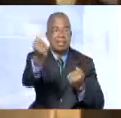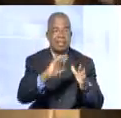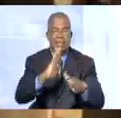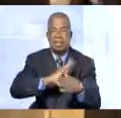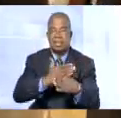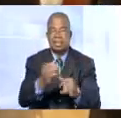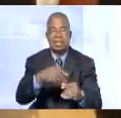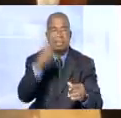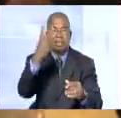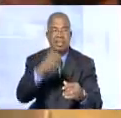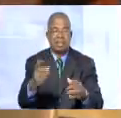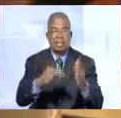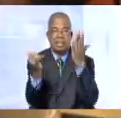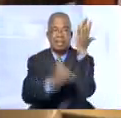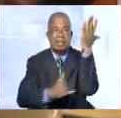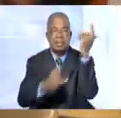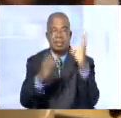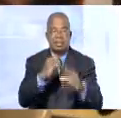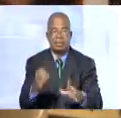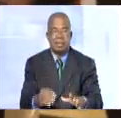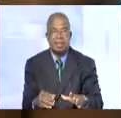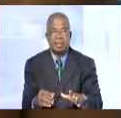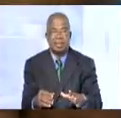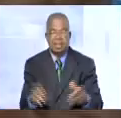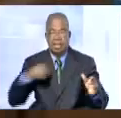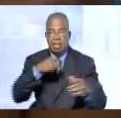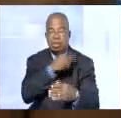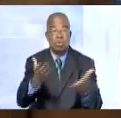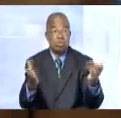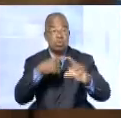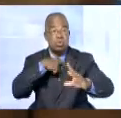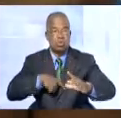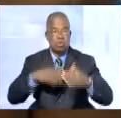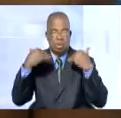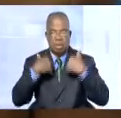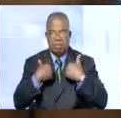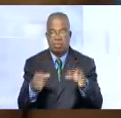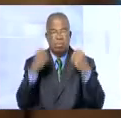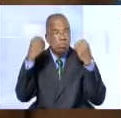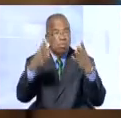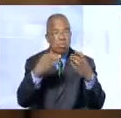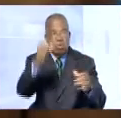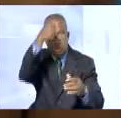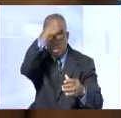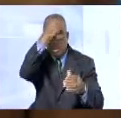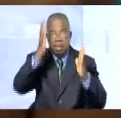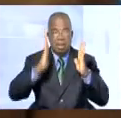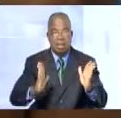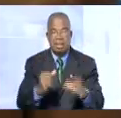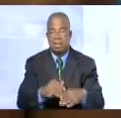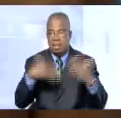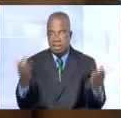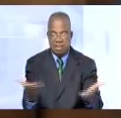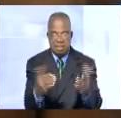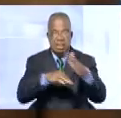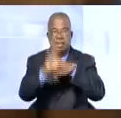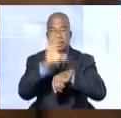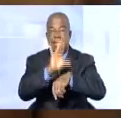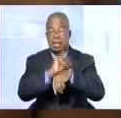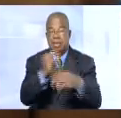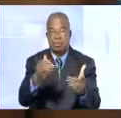200 investisseurs donc de Londres, de l'Inde, qui sont intéressés donc par le dossier donc de la Côte d'Ivoire. Là aussi, nous avons pu échanger sur les